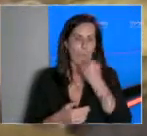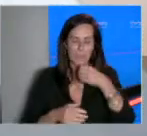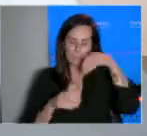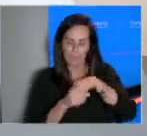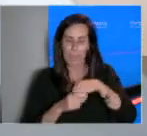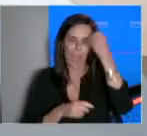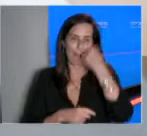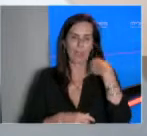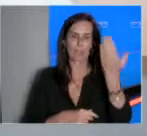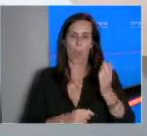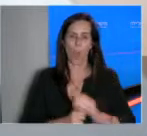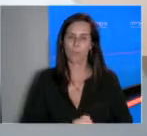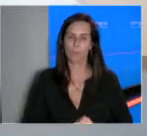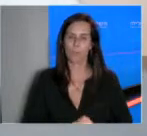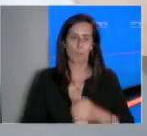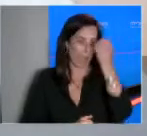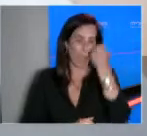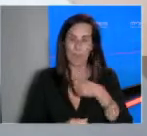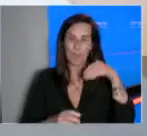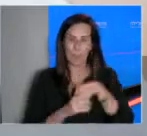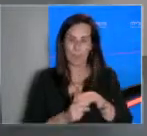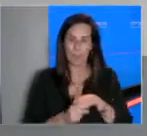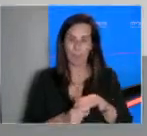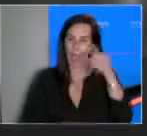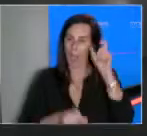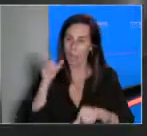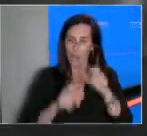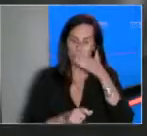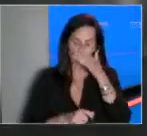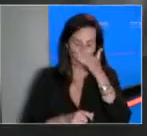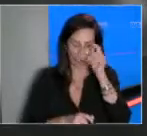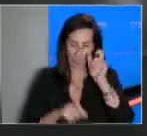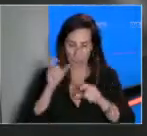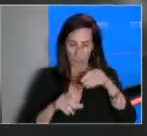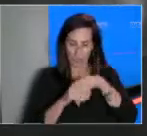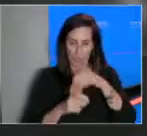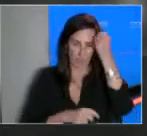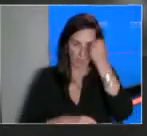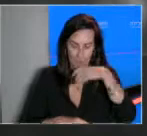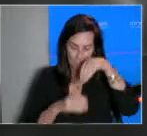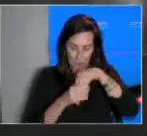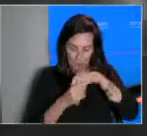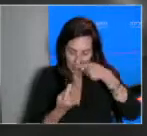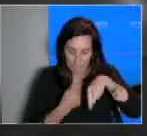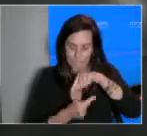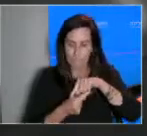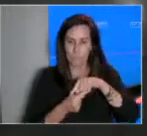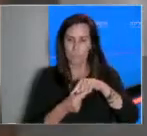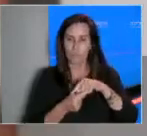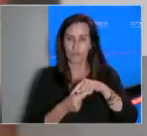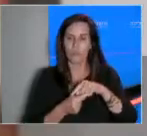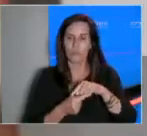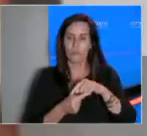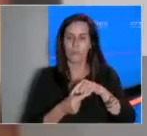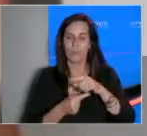פנים וחמאס חוץ. חמאס פנים, החבר'ה שמכונים בעגה חמאס אל בנאדק, חמאס של